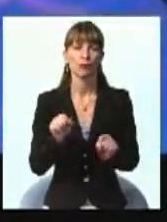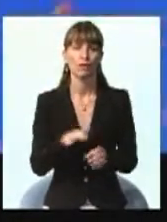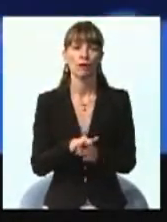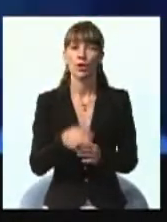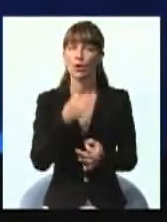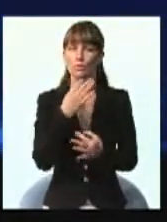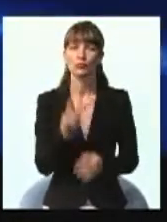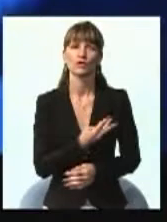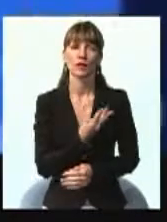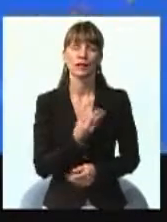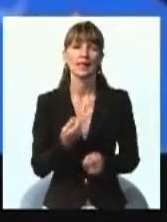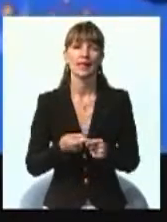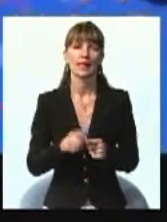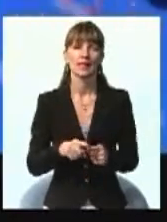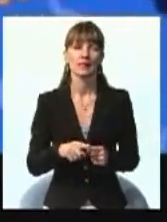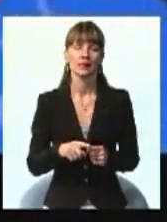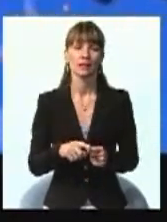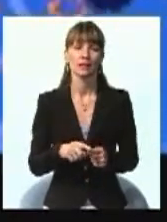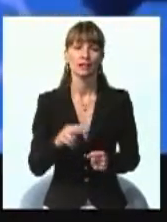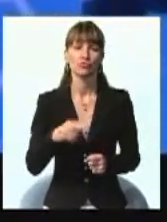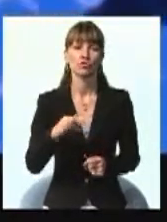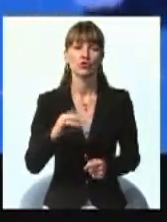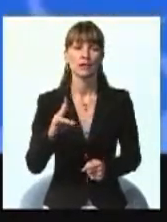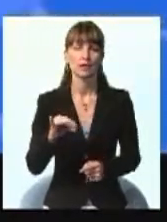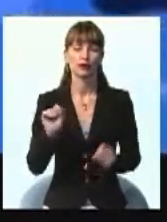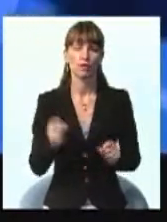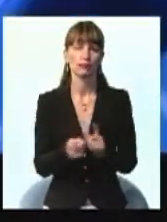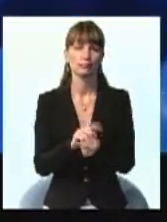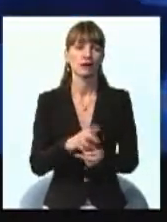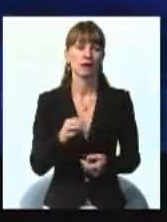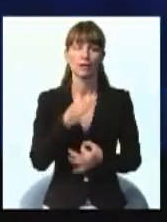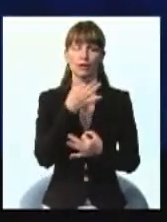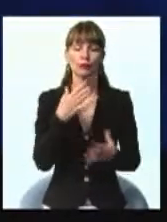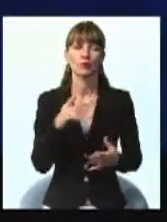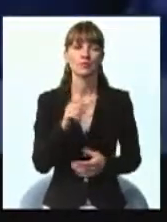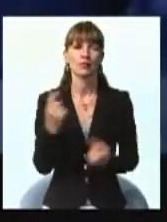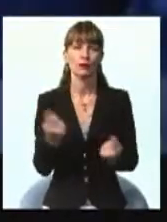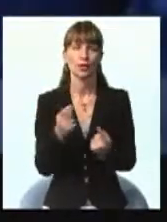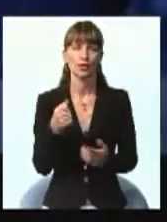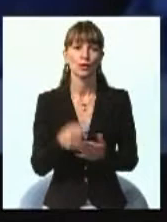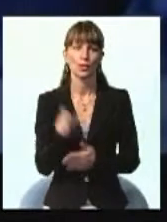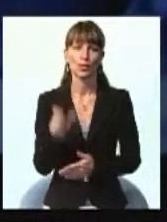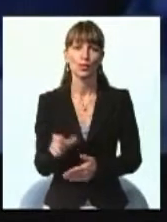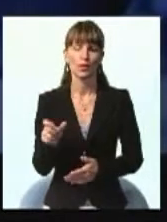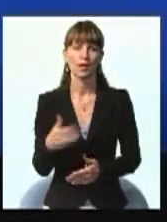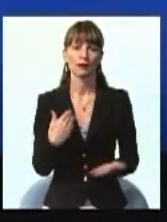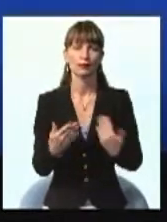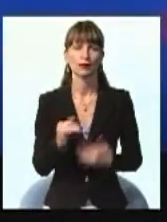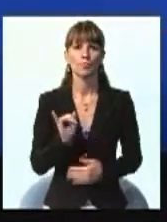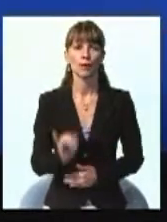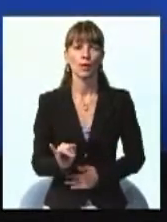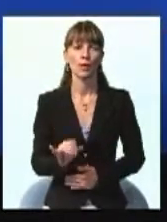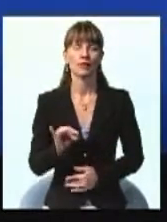будь-яку забаганку. Ці істоти вміють також перетворюватися на що завгодно. Зазвичай до людей вони ставляться неприязно